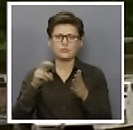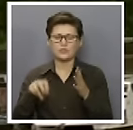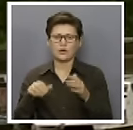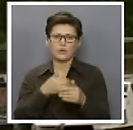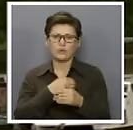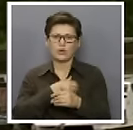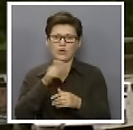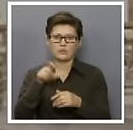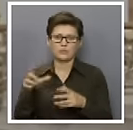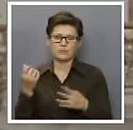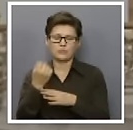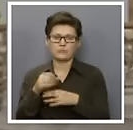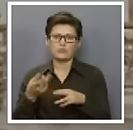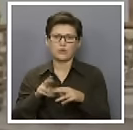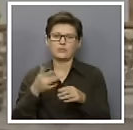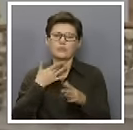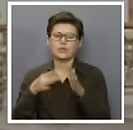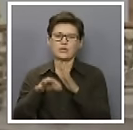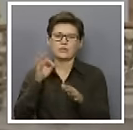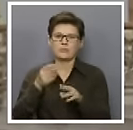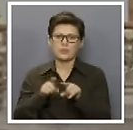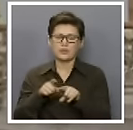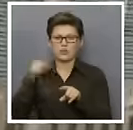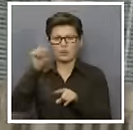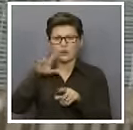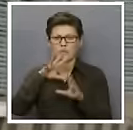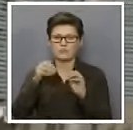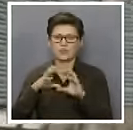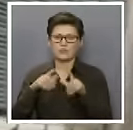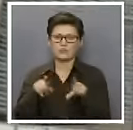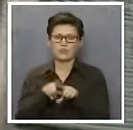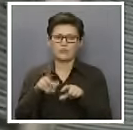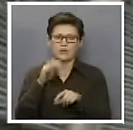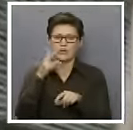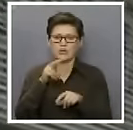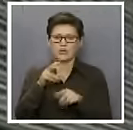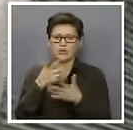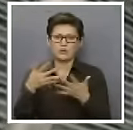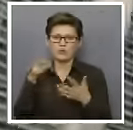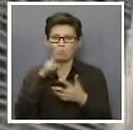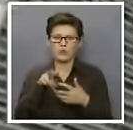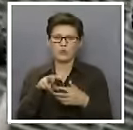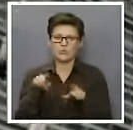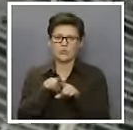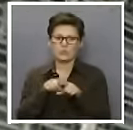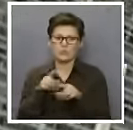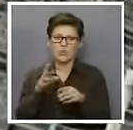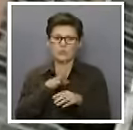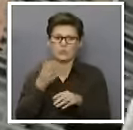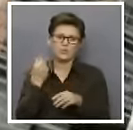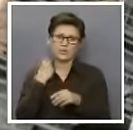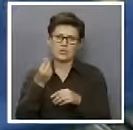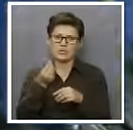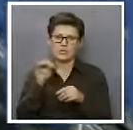қолдаған жандар жеңіске жетті. Дауыс беру нәтижесі белгілі болғаннан кейін әлемнің көптеген валюталары доллардың көлеңкесінде қалды. Британияның